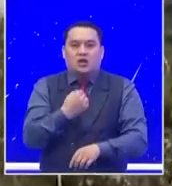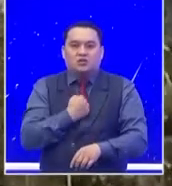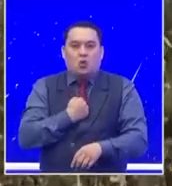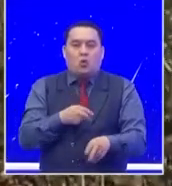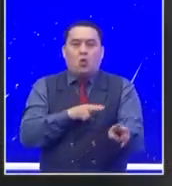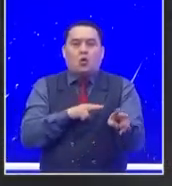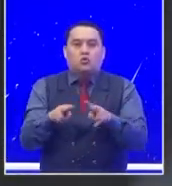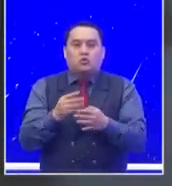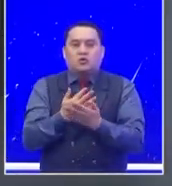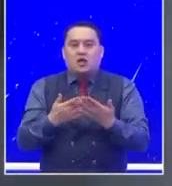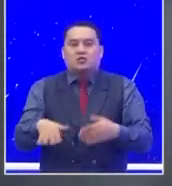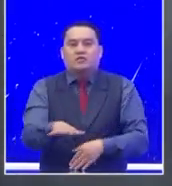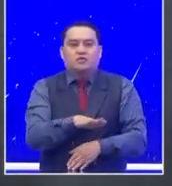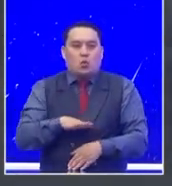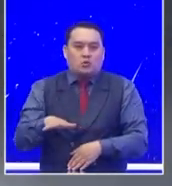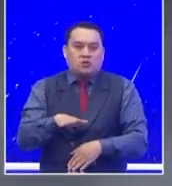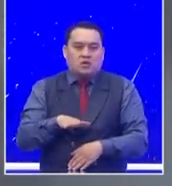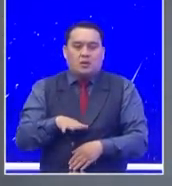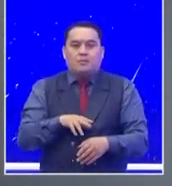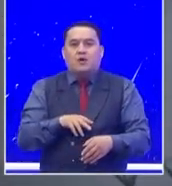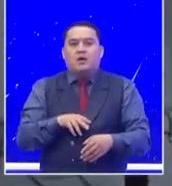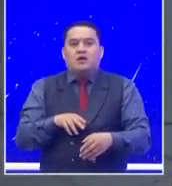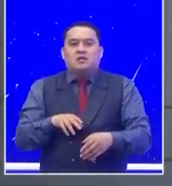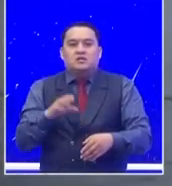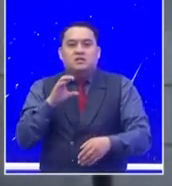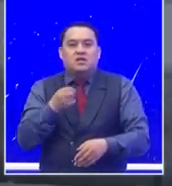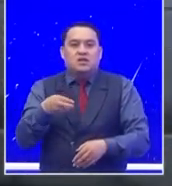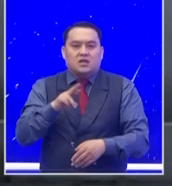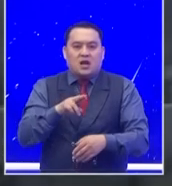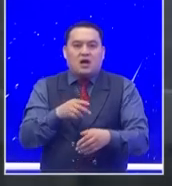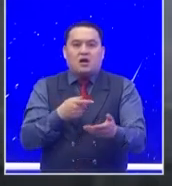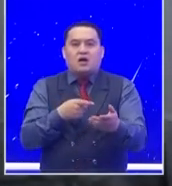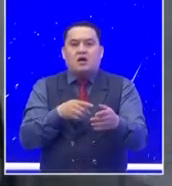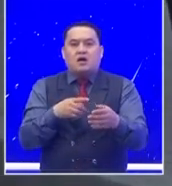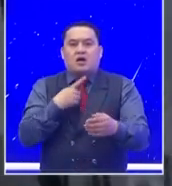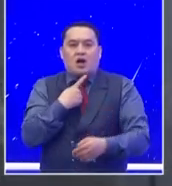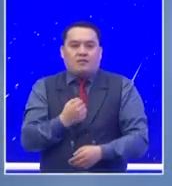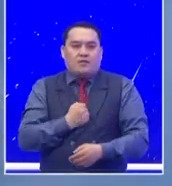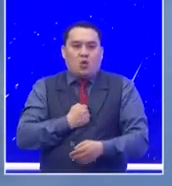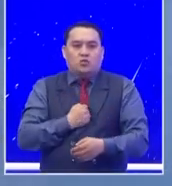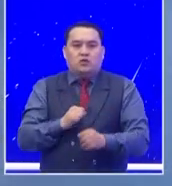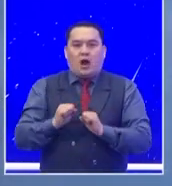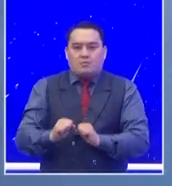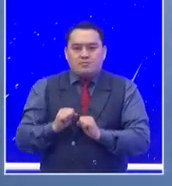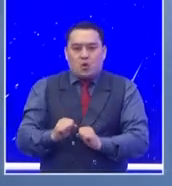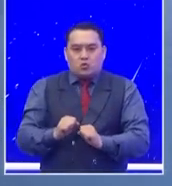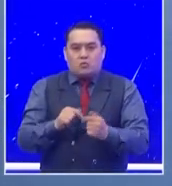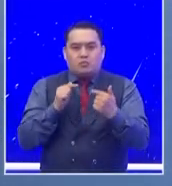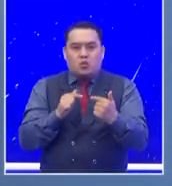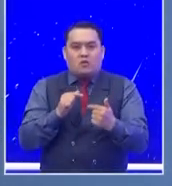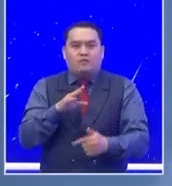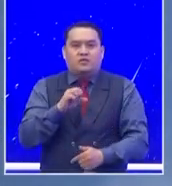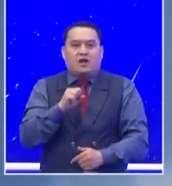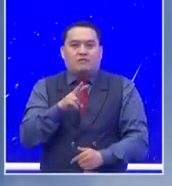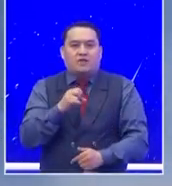свой контроль ряд населенных пунктов на востоке провинции сирийская артерия наносит удары по оборонительным линиям противника в